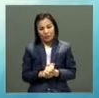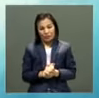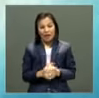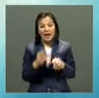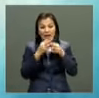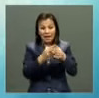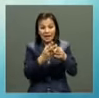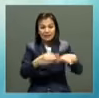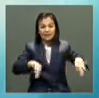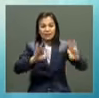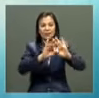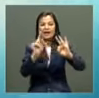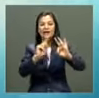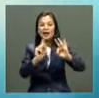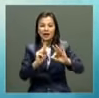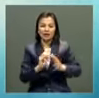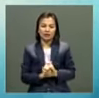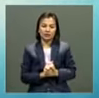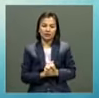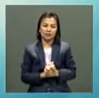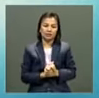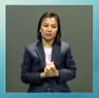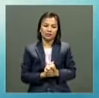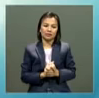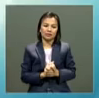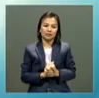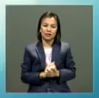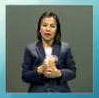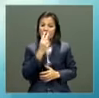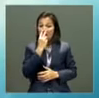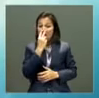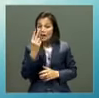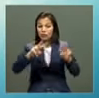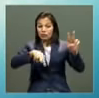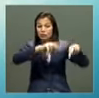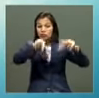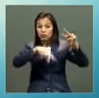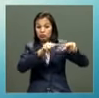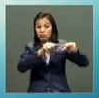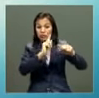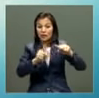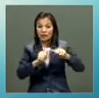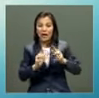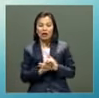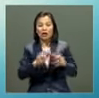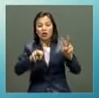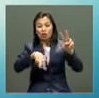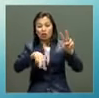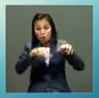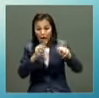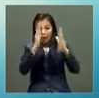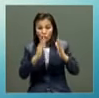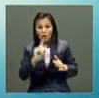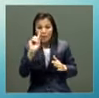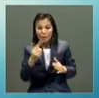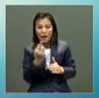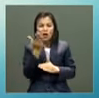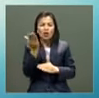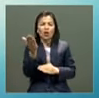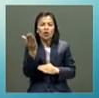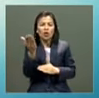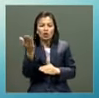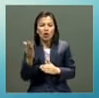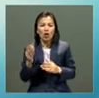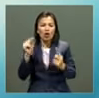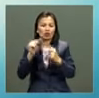รงนี้ครับก็คือแผนที่แสดงจังหวัดที่รับการรักษาผู้ป่วยยืนยันรายใหม่ที่ร้องขอกันมาผ่านทาง